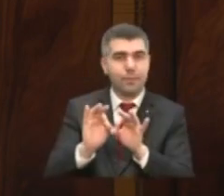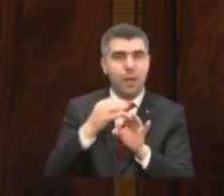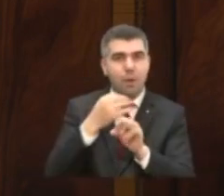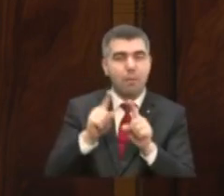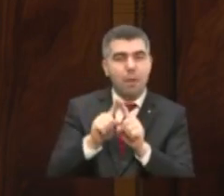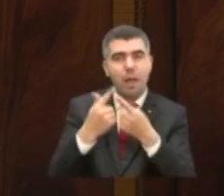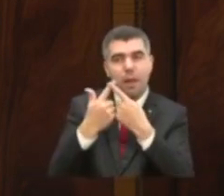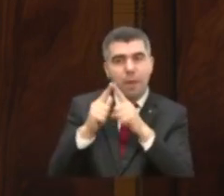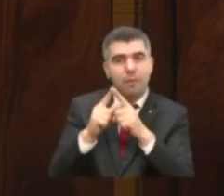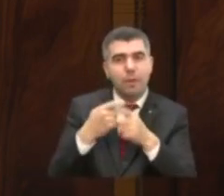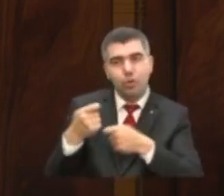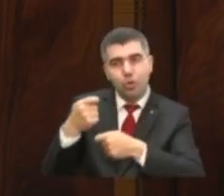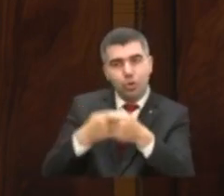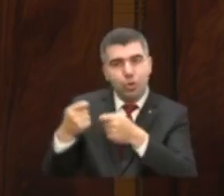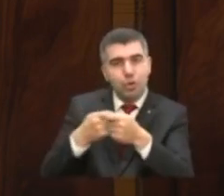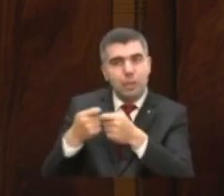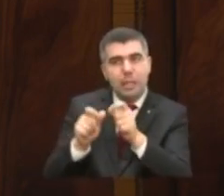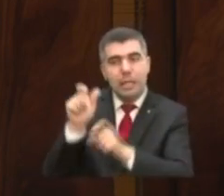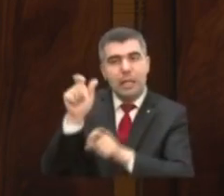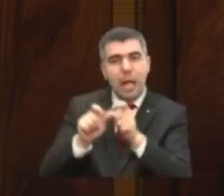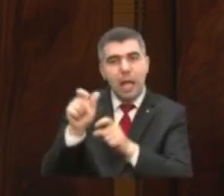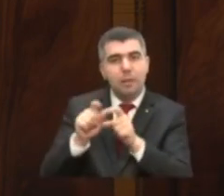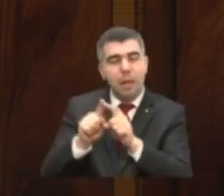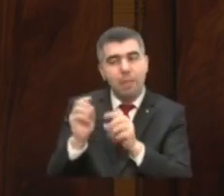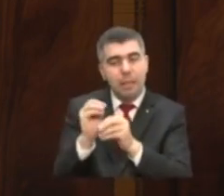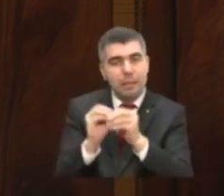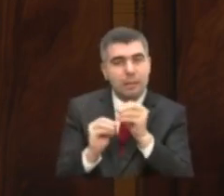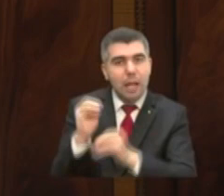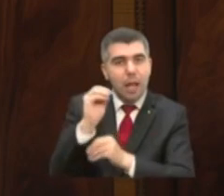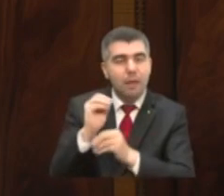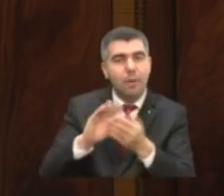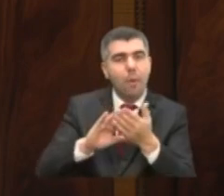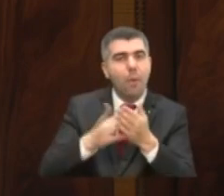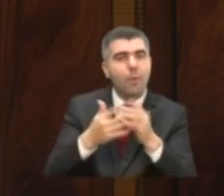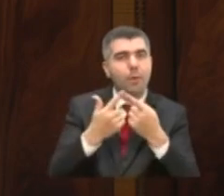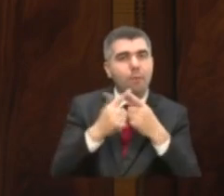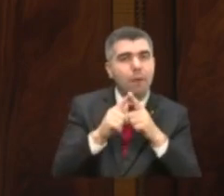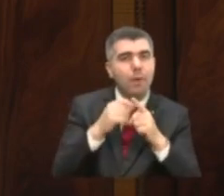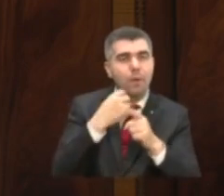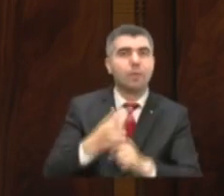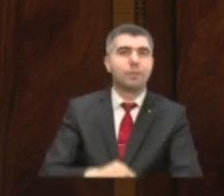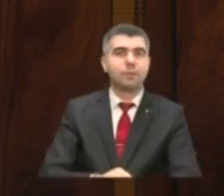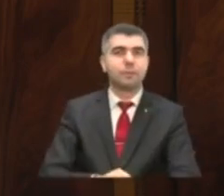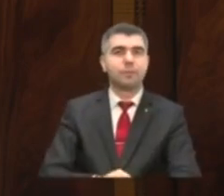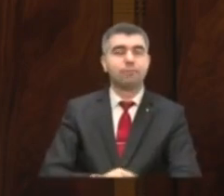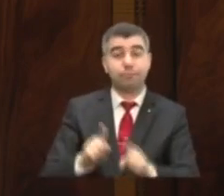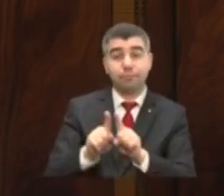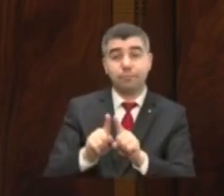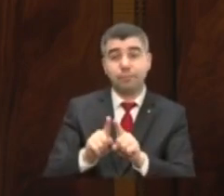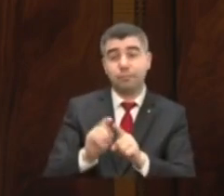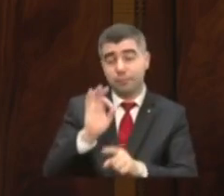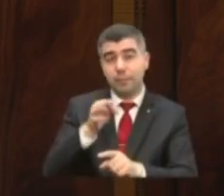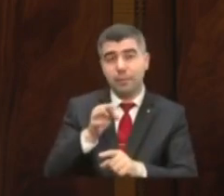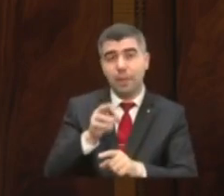الاستهلاكية بشكل أصبح معه يهدد الأمن الغذائي للمغاربة بعدما أصبحوا عاجزين عن